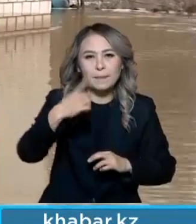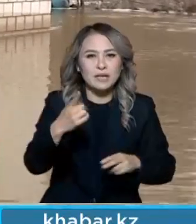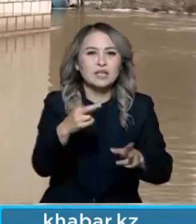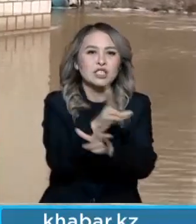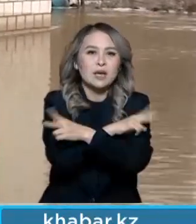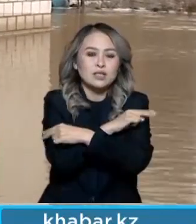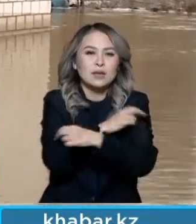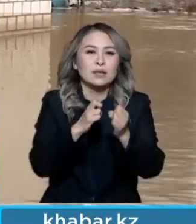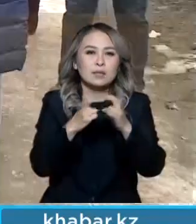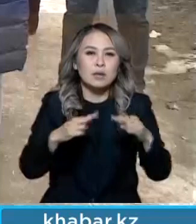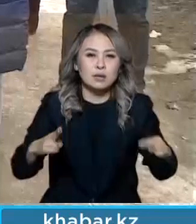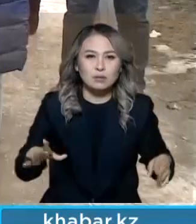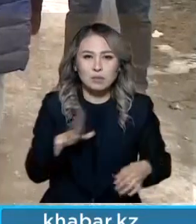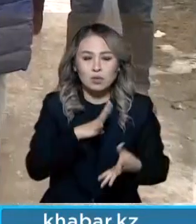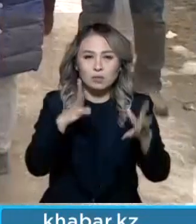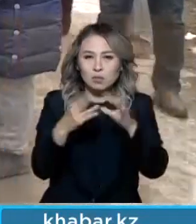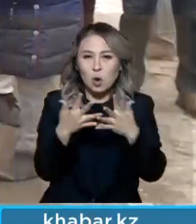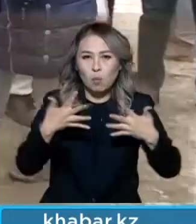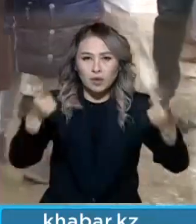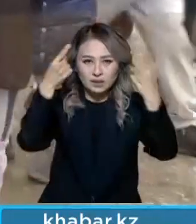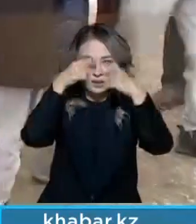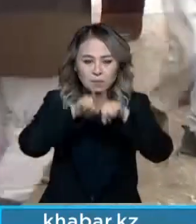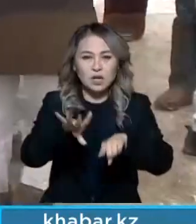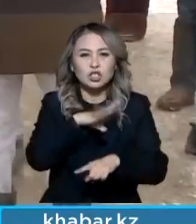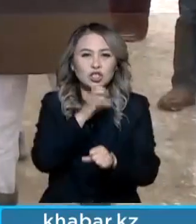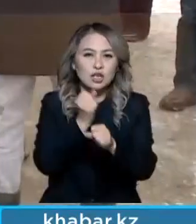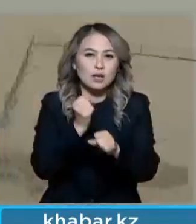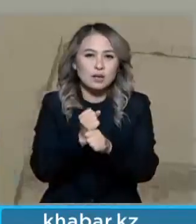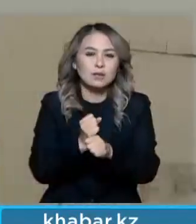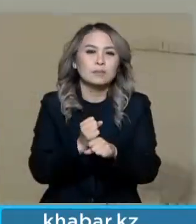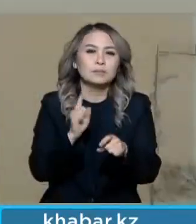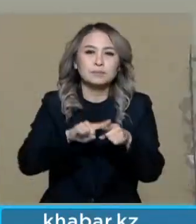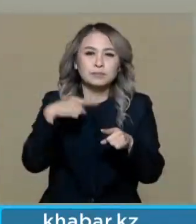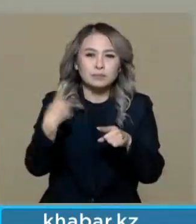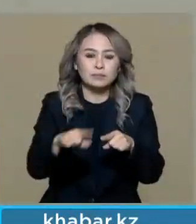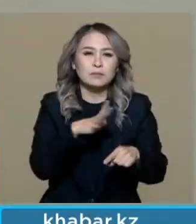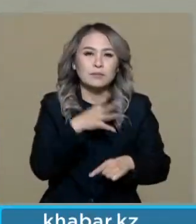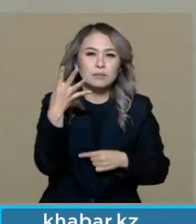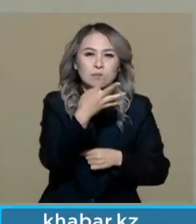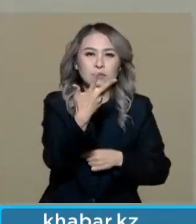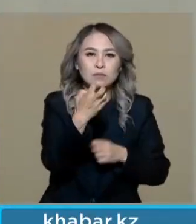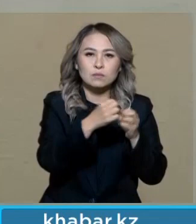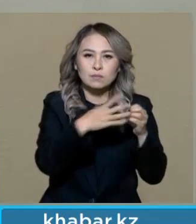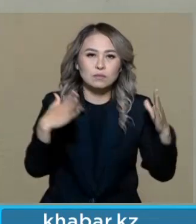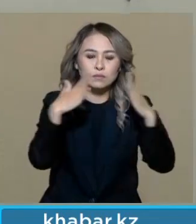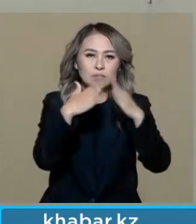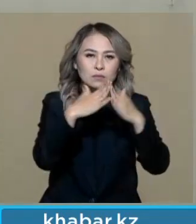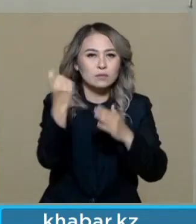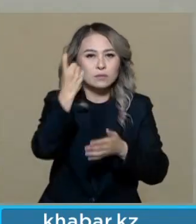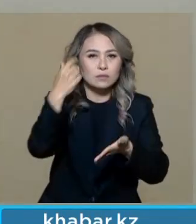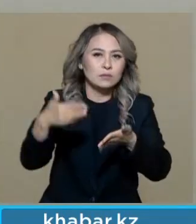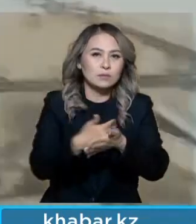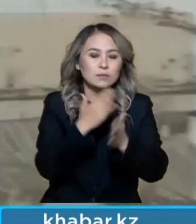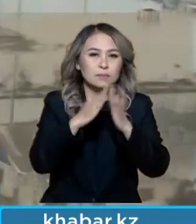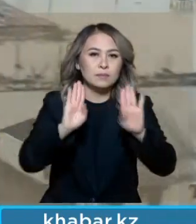18321 саяжай ғимараты анықталған. Олардың басым бөлігіне техникалық сараптама жасалған. Жарамсыз деп танылған 4315 үйдің үйесіне